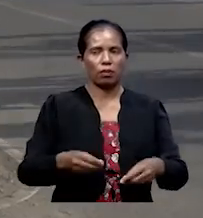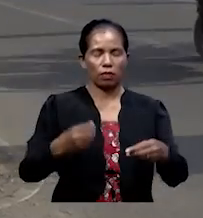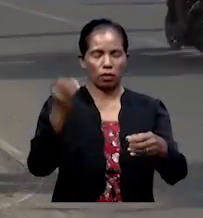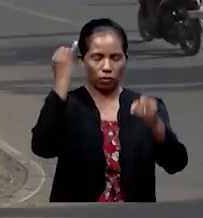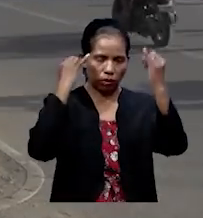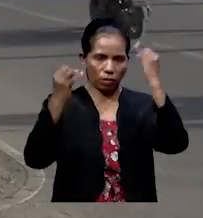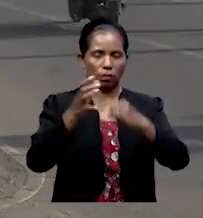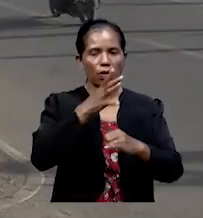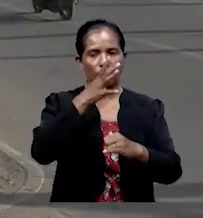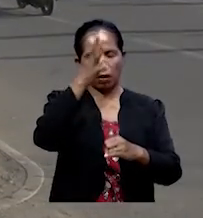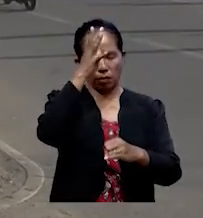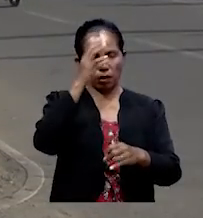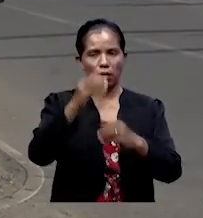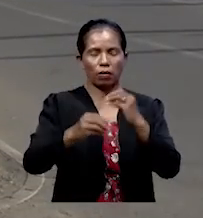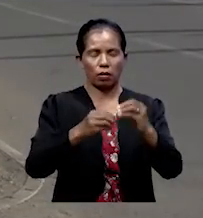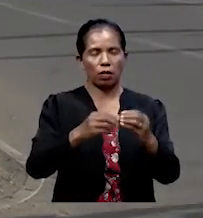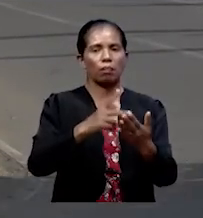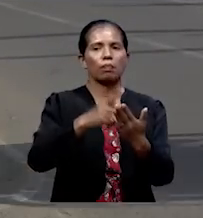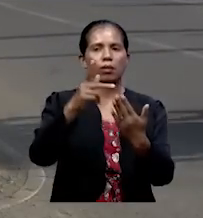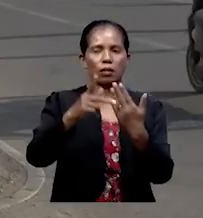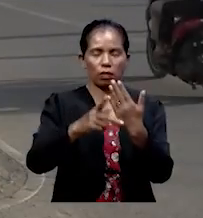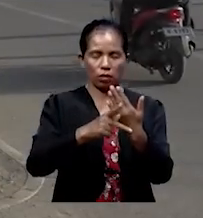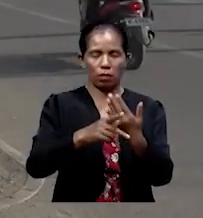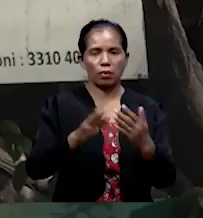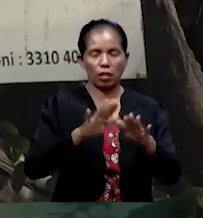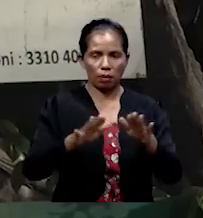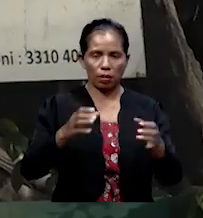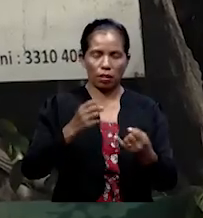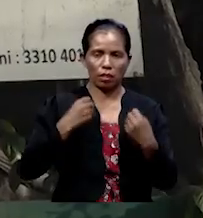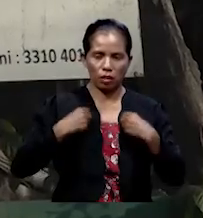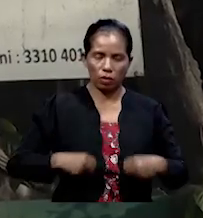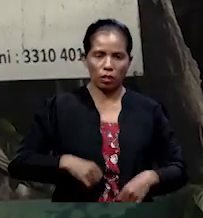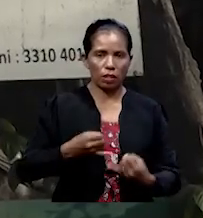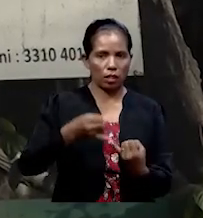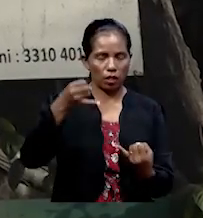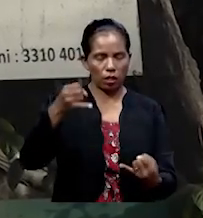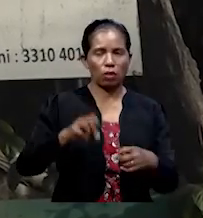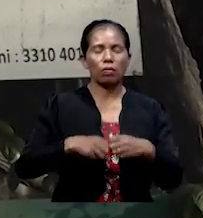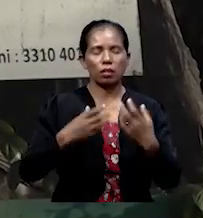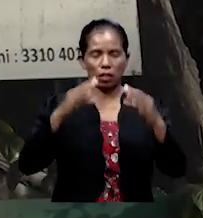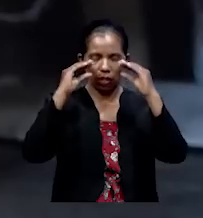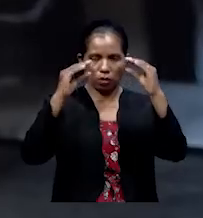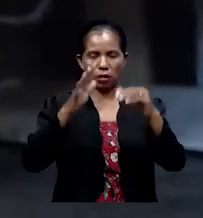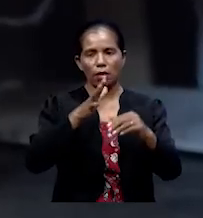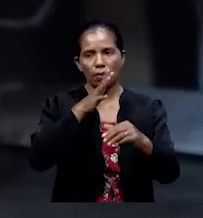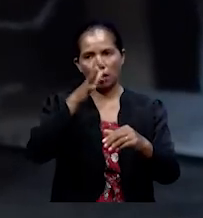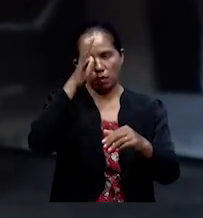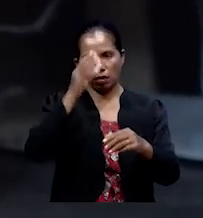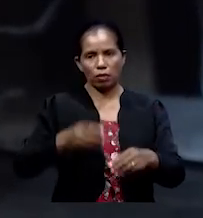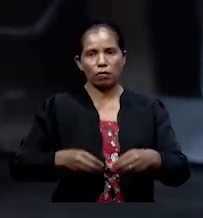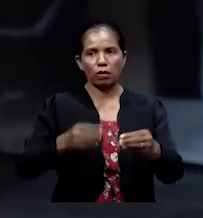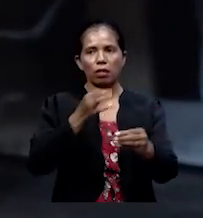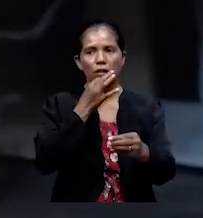na aman sira. Konaba programa ma nutrição bala barik sira. Oisa atu hanori inang amasira hori fo ai